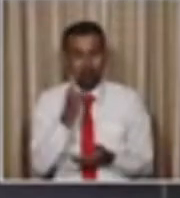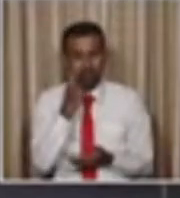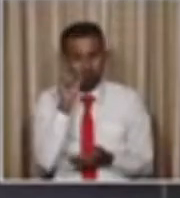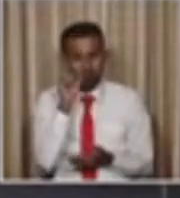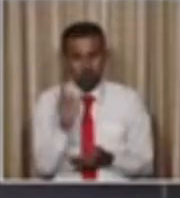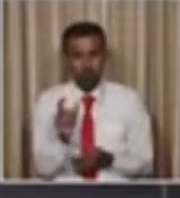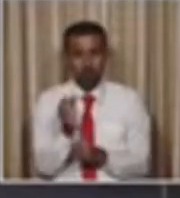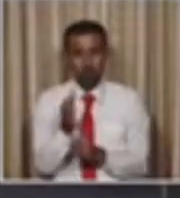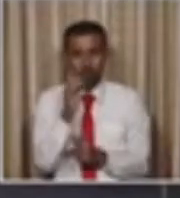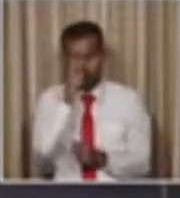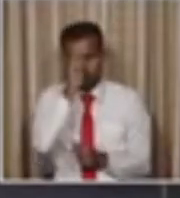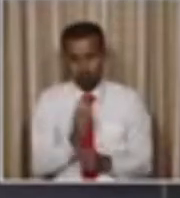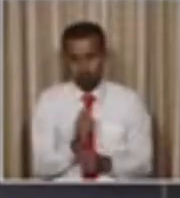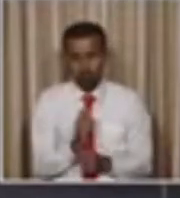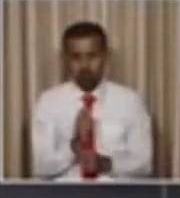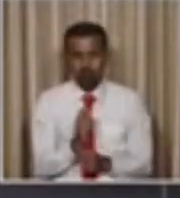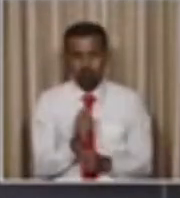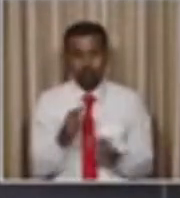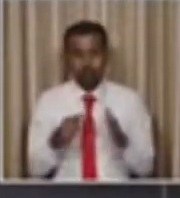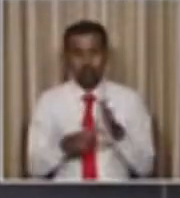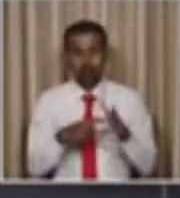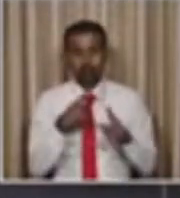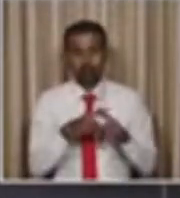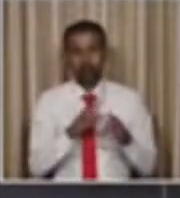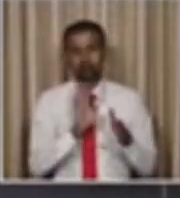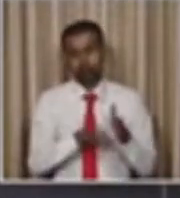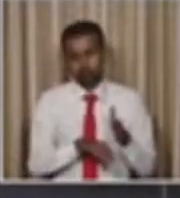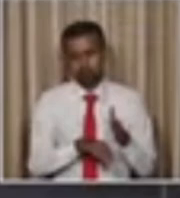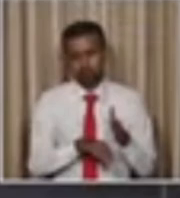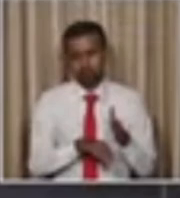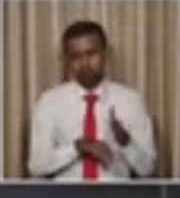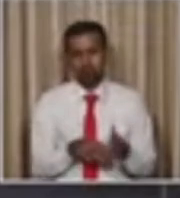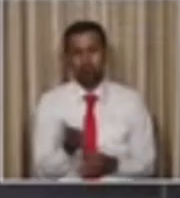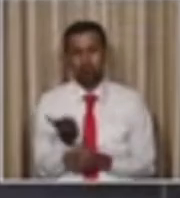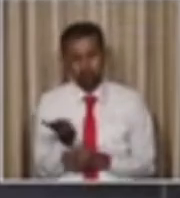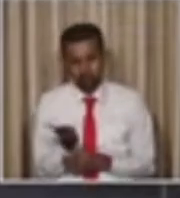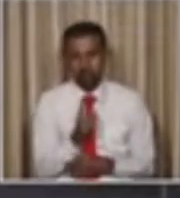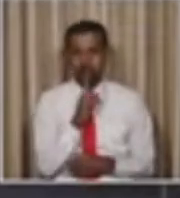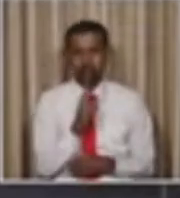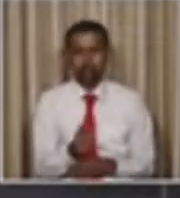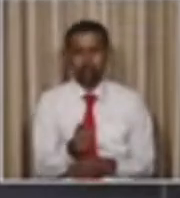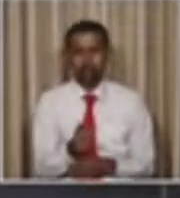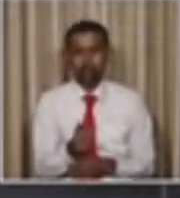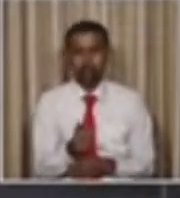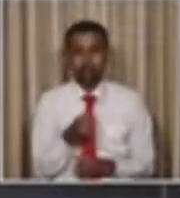ගරු ජනාධිපතිතුමාට මේකෙන් මේ මේ ටැක්ස් එක අයින් කරන්න මම කියලා මම ඉල්ලනවා කාන්තාවක් හැටියට